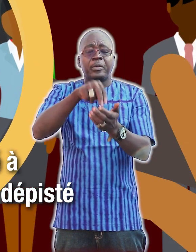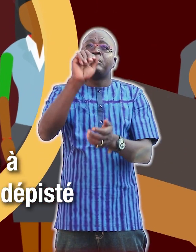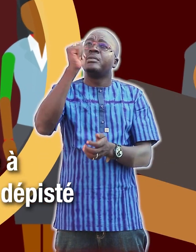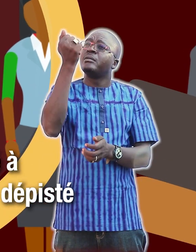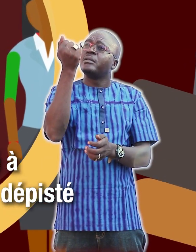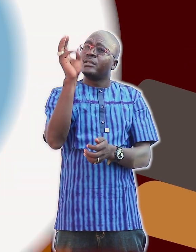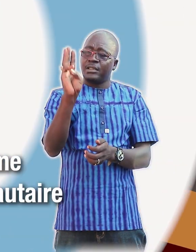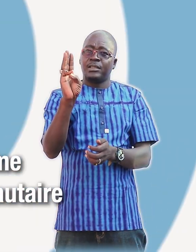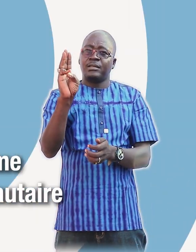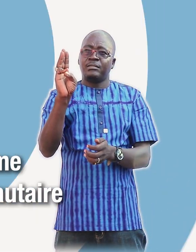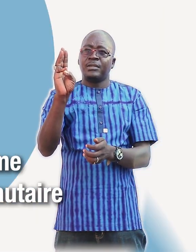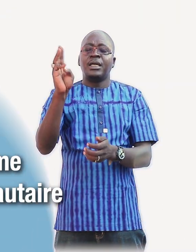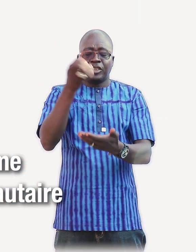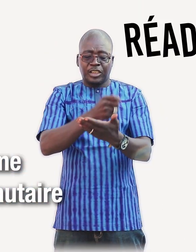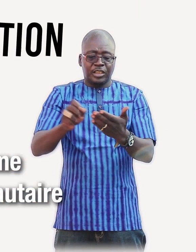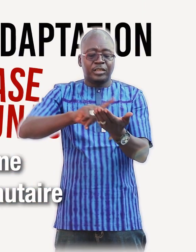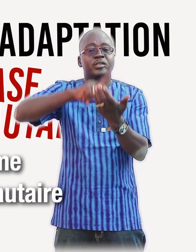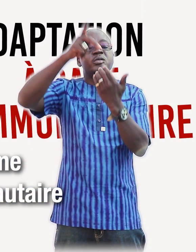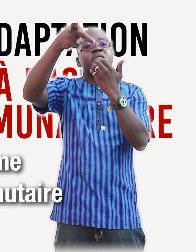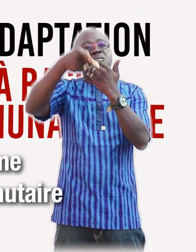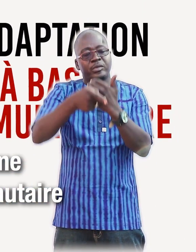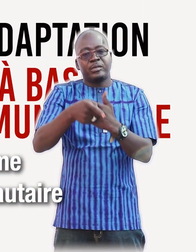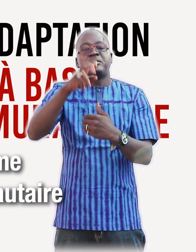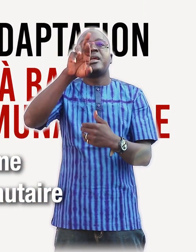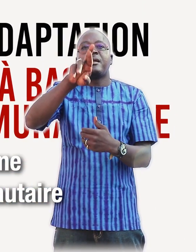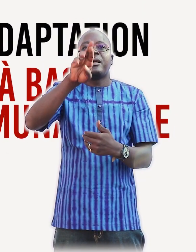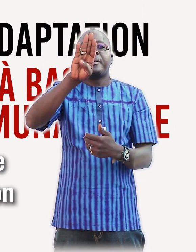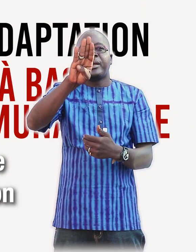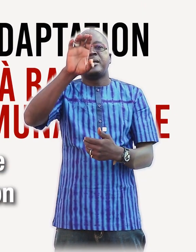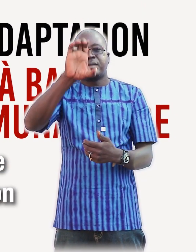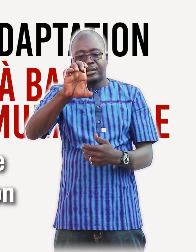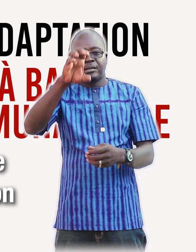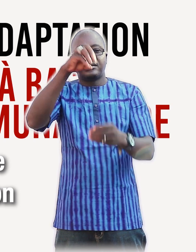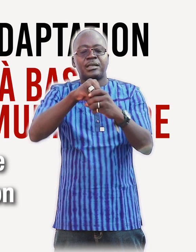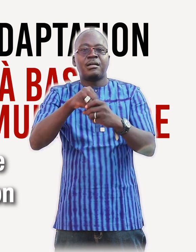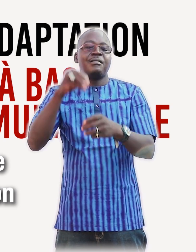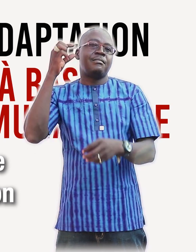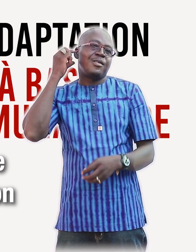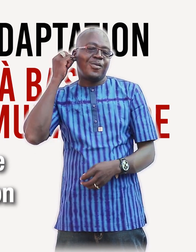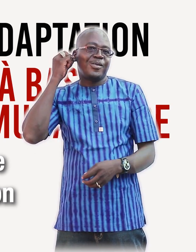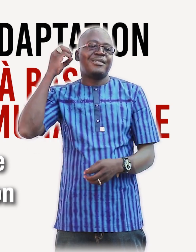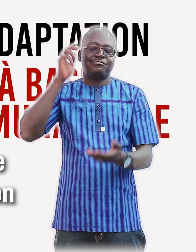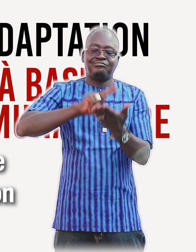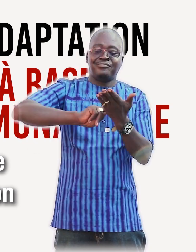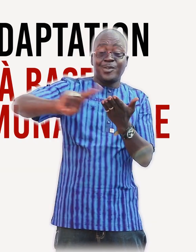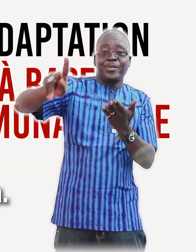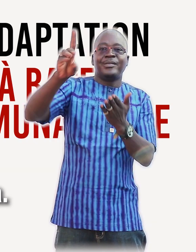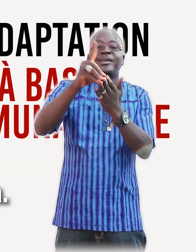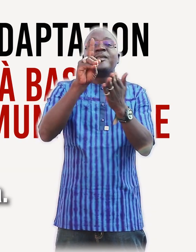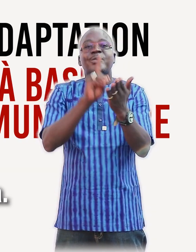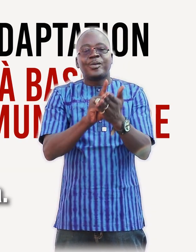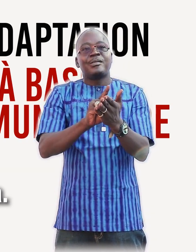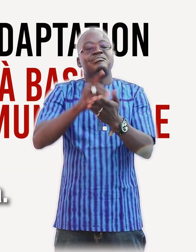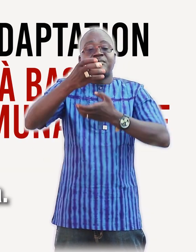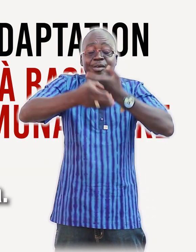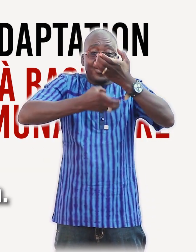été dépisté et inscrit dans le programme réadaptation à base communautaire dans le volet oreille saine et droit à la communication soutenu